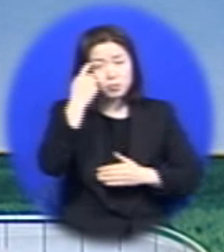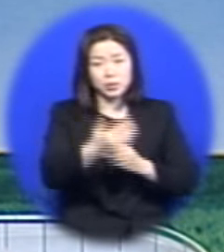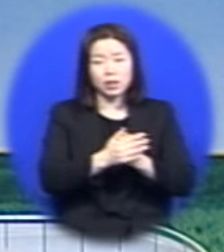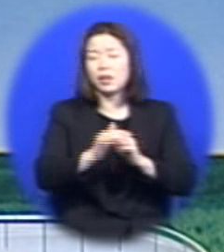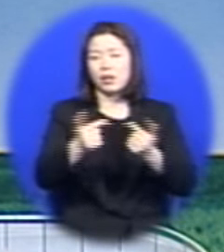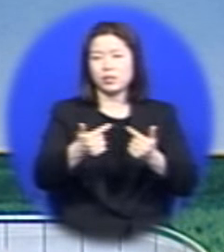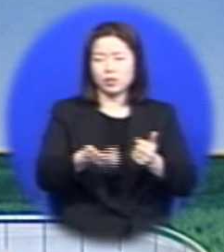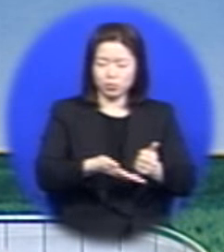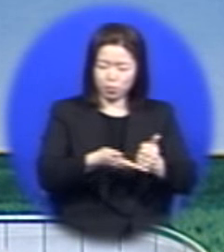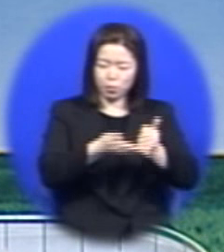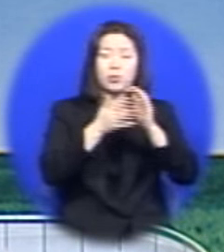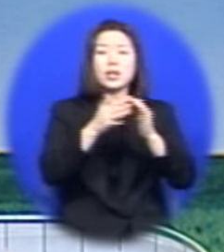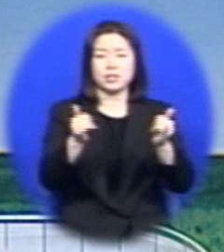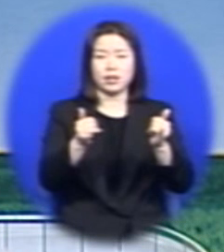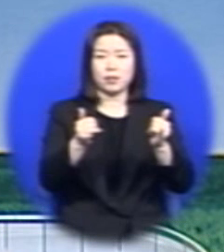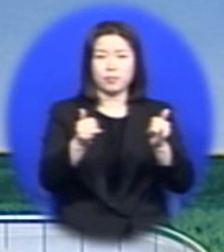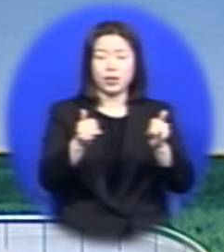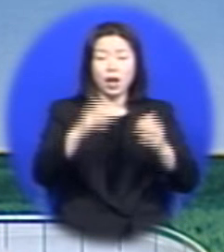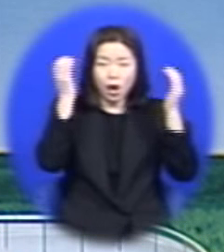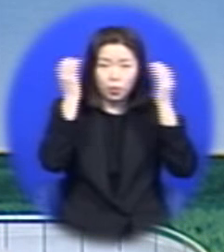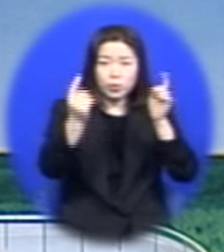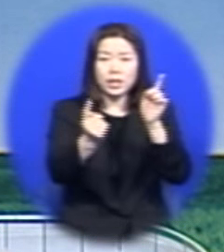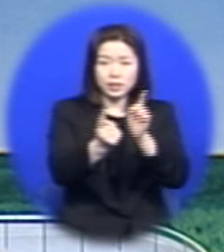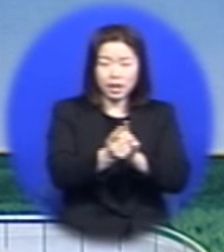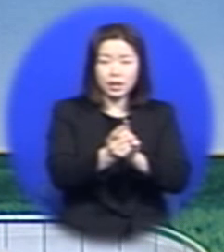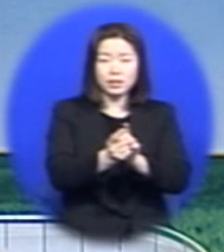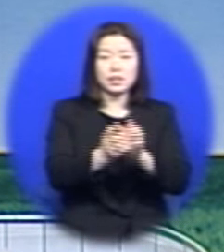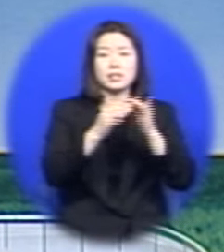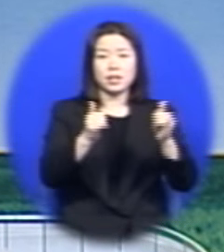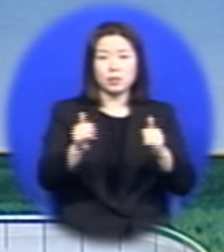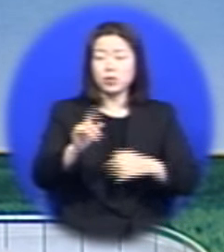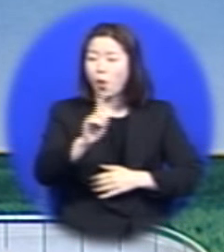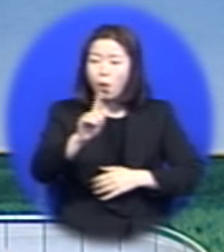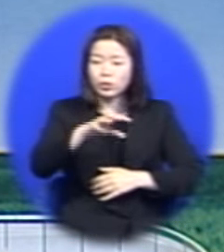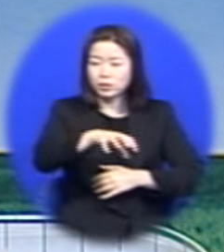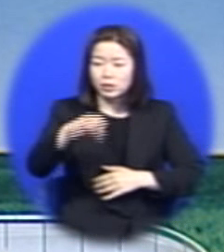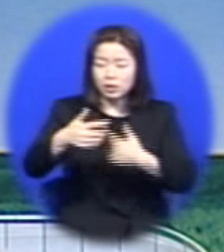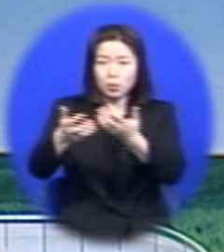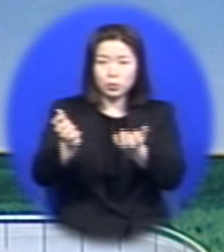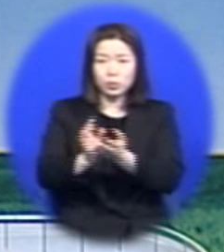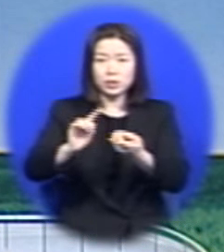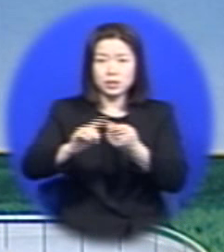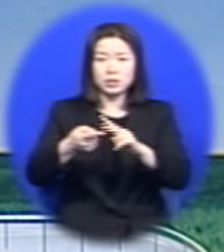고난당한 성도는 어느 공동체에서나 존귀한 여김을 받는 사람입니다.